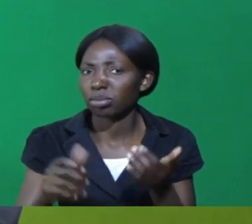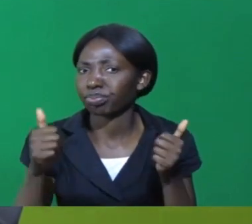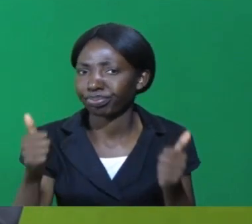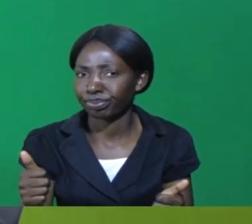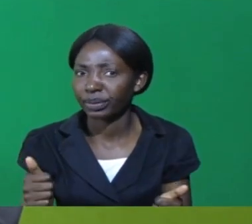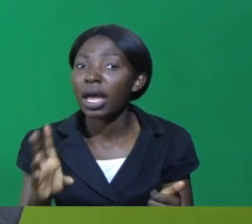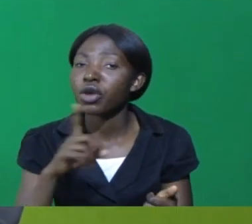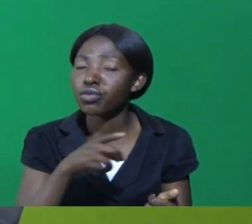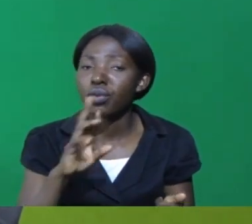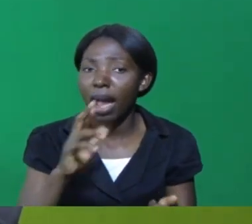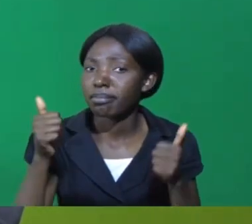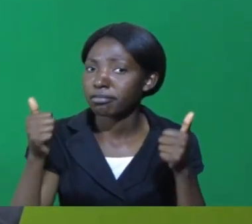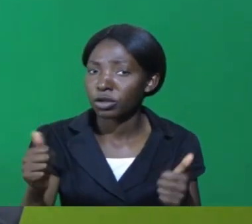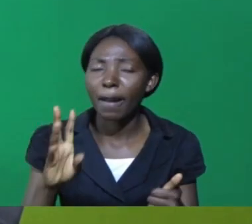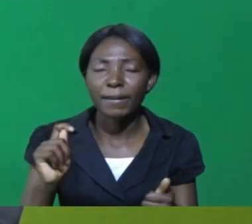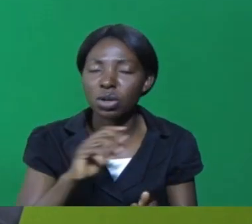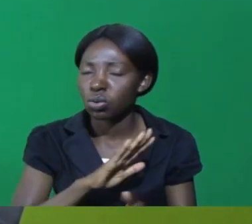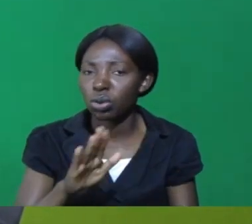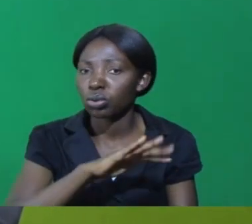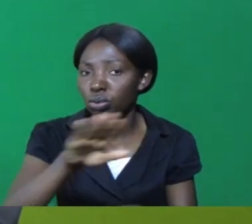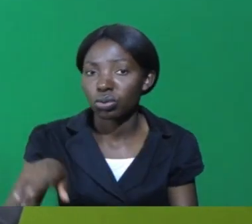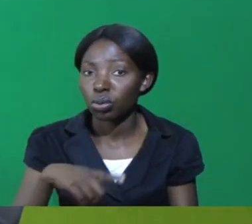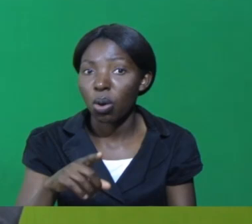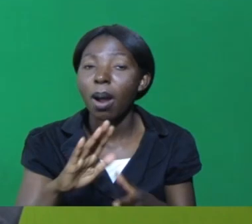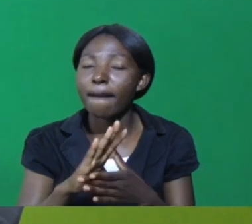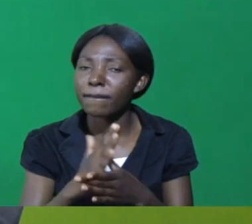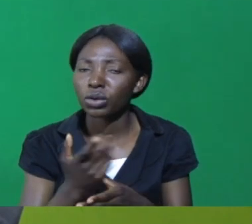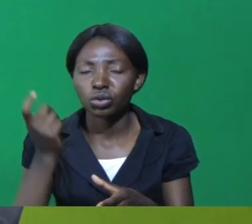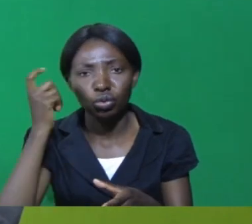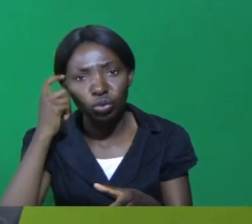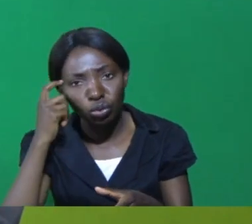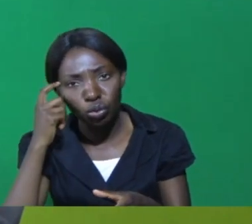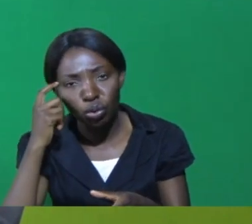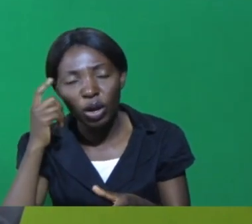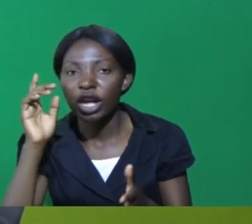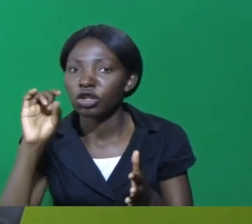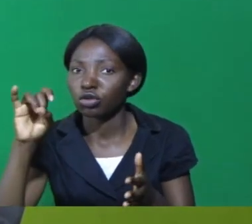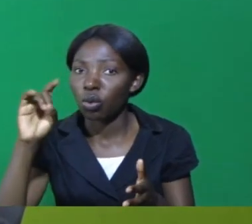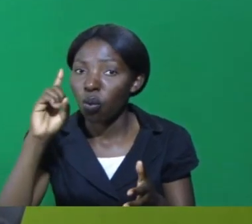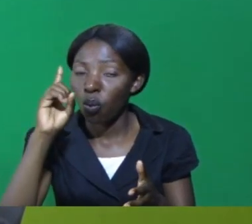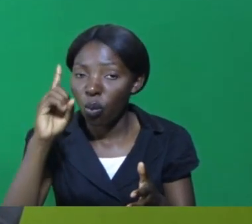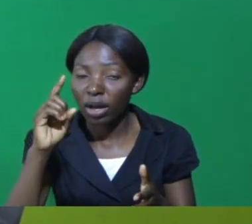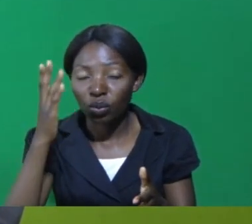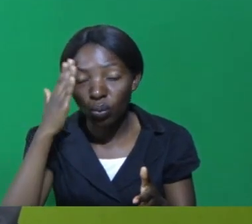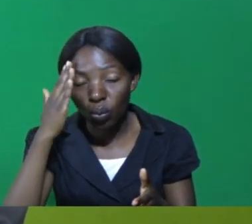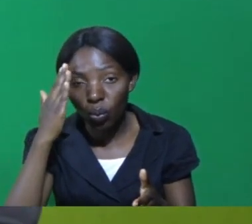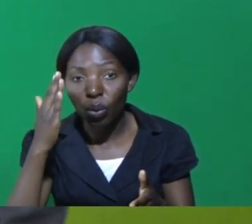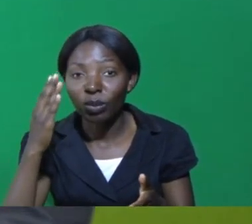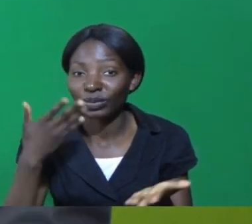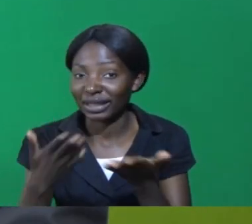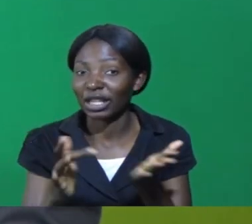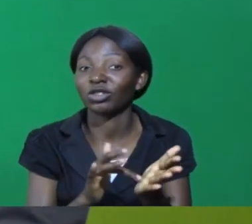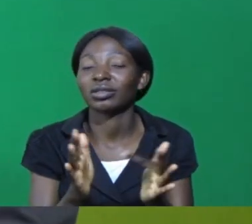Imi makanaka, asi hamuzi mose. Nokuti wakanga achiziva uyo waizomupandukira. Saka akati